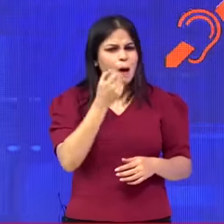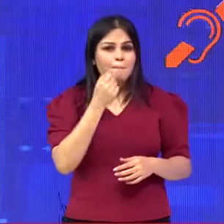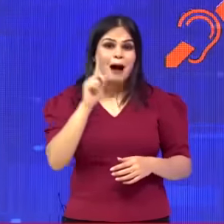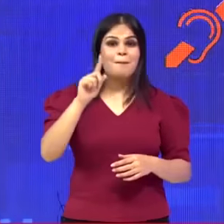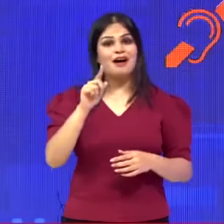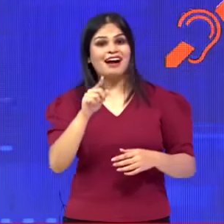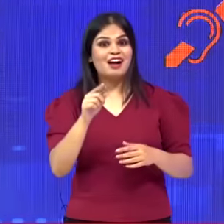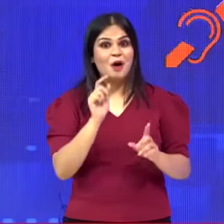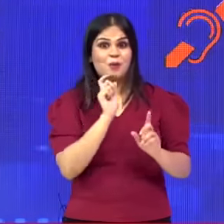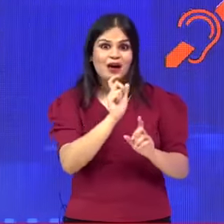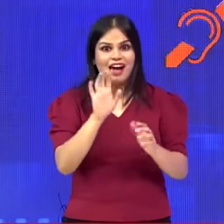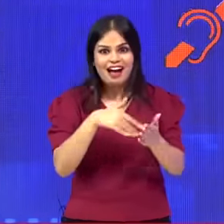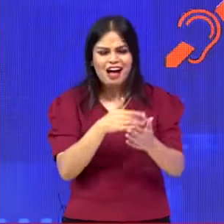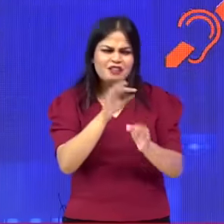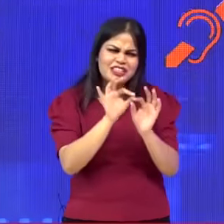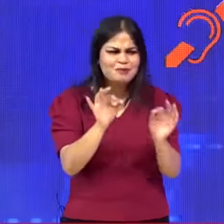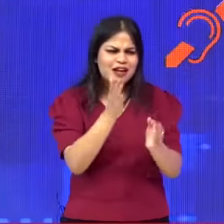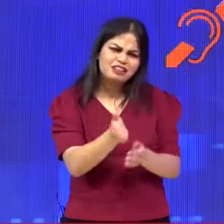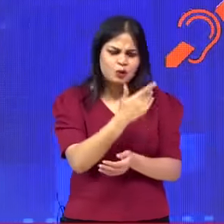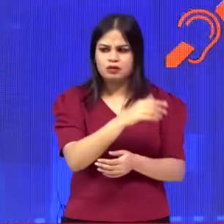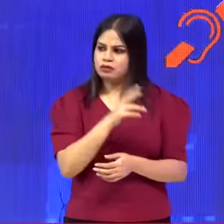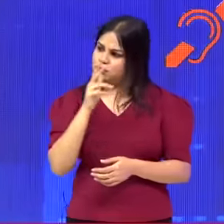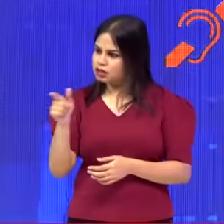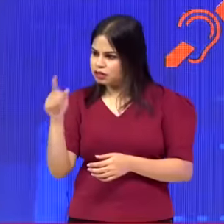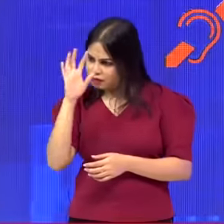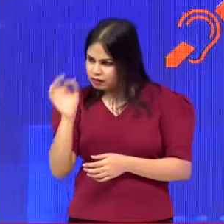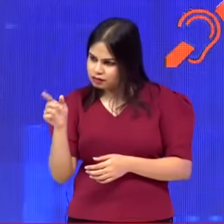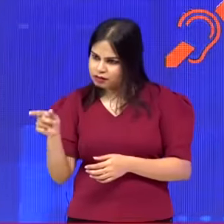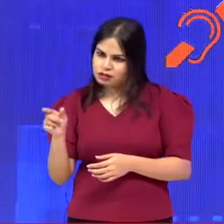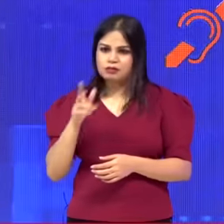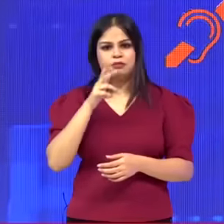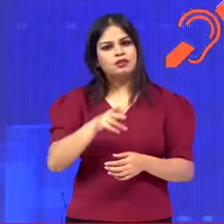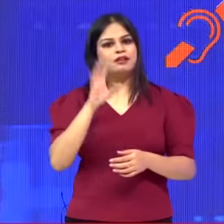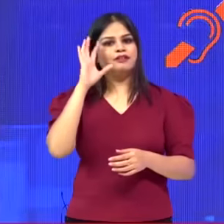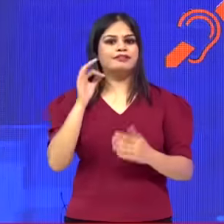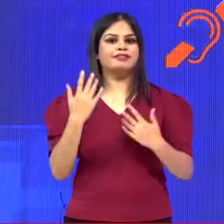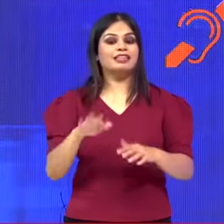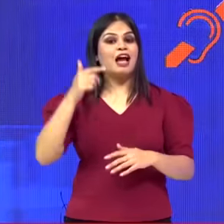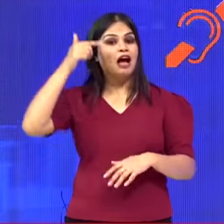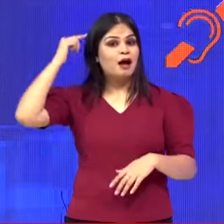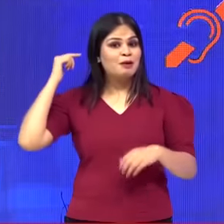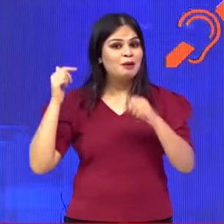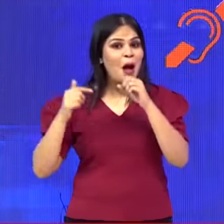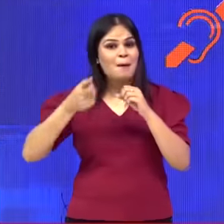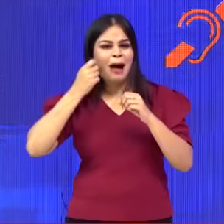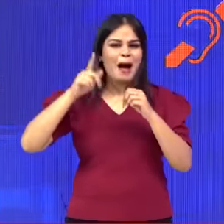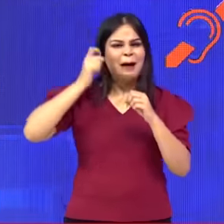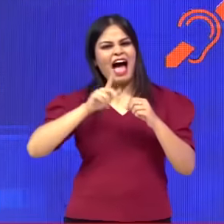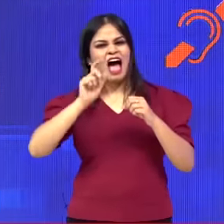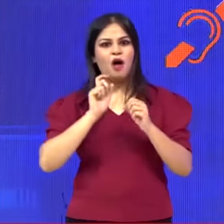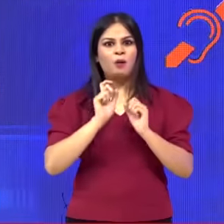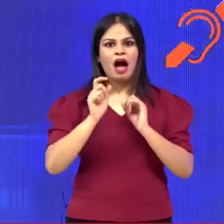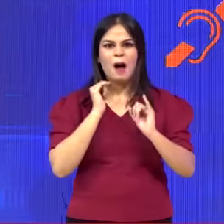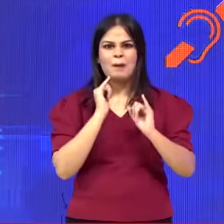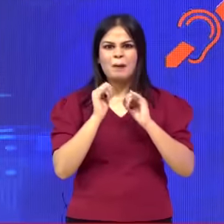हाँ हाँ हाँ हाँ लगा दो, आता है आता है. उन्होंने लगाया, आमिर ने स्टार्ट पापा कहते यहाँ से